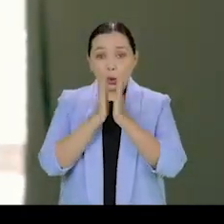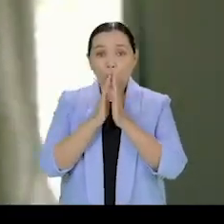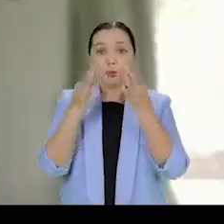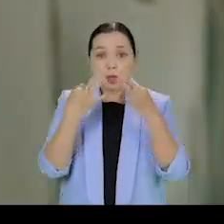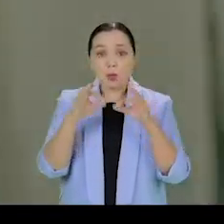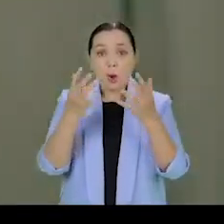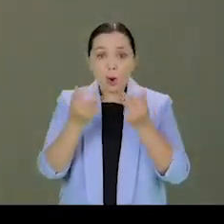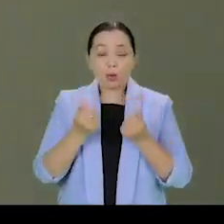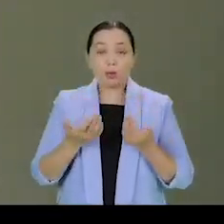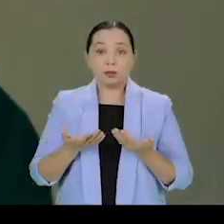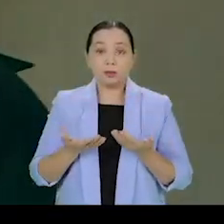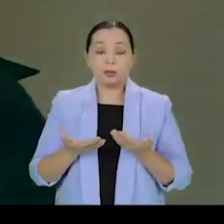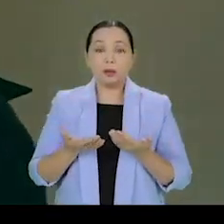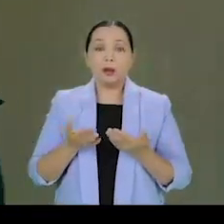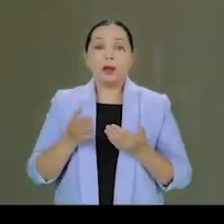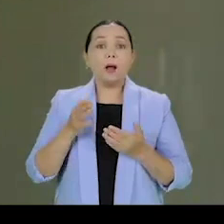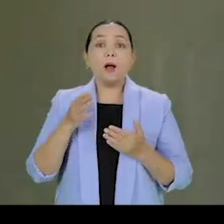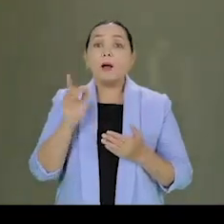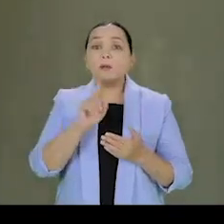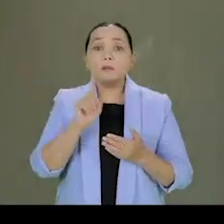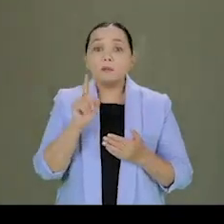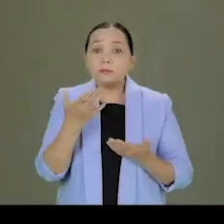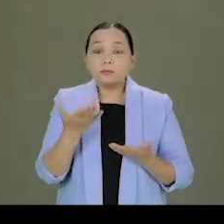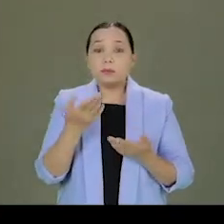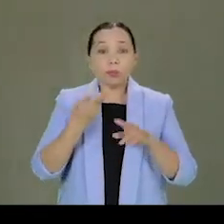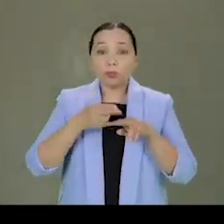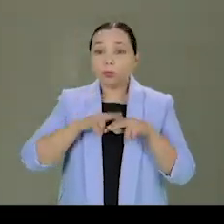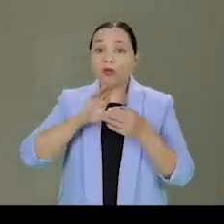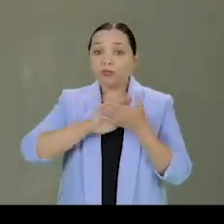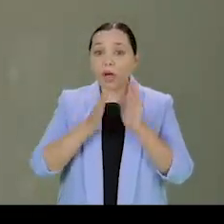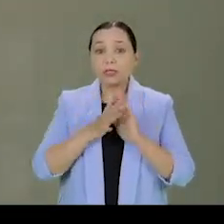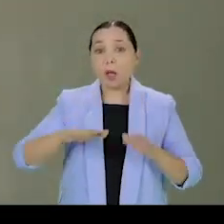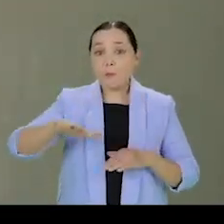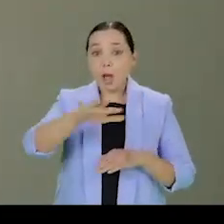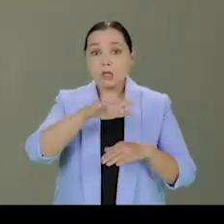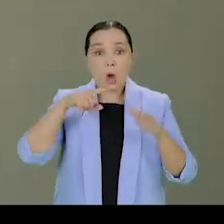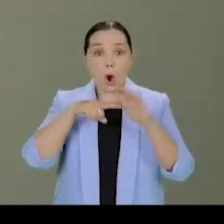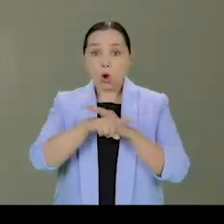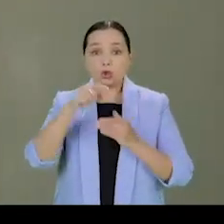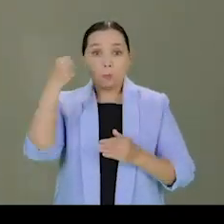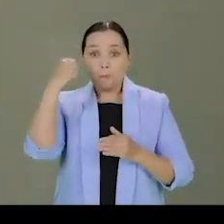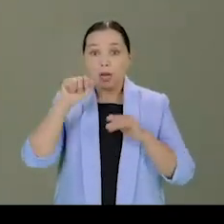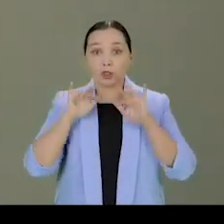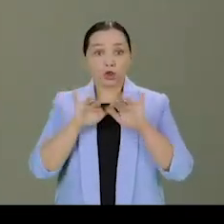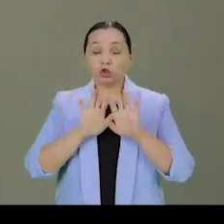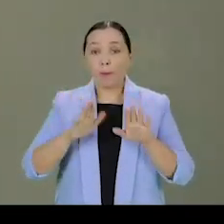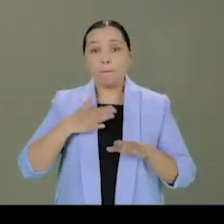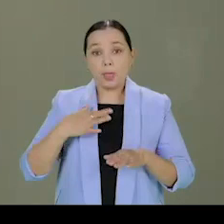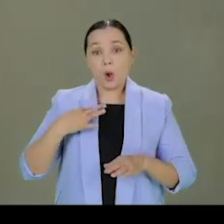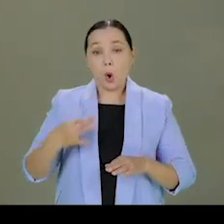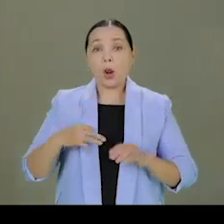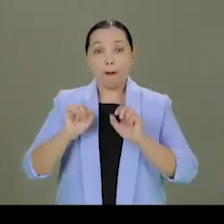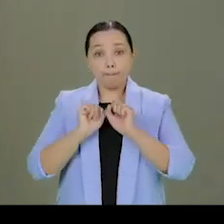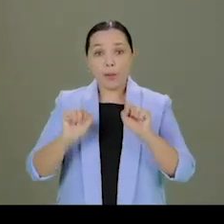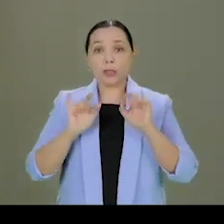olsang bo'lardi. Ey onasi, bunday vaziyatda maydondan qochish mardning ishi emas. Men o'g'limni